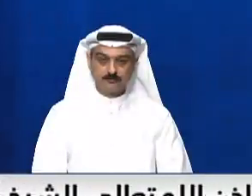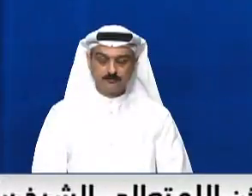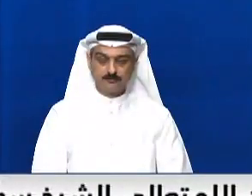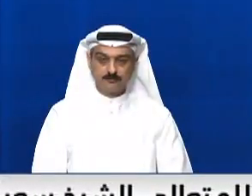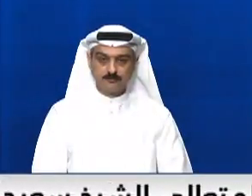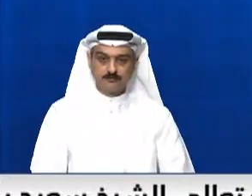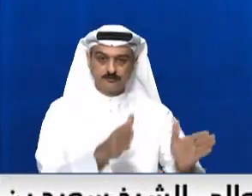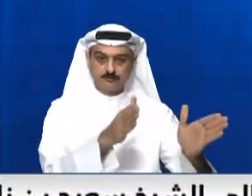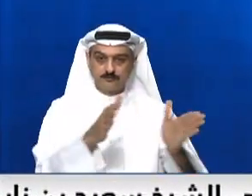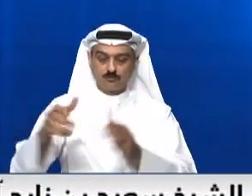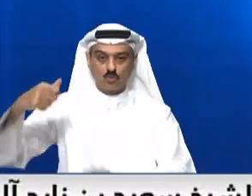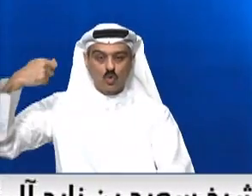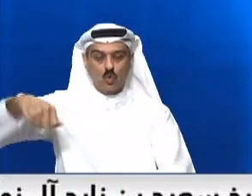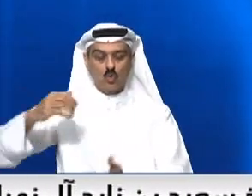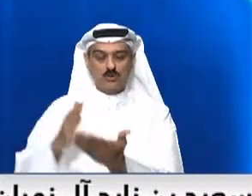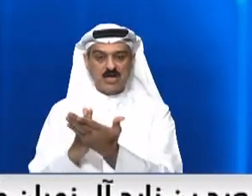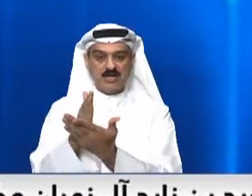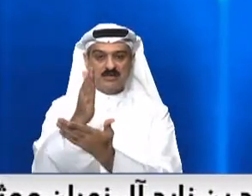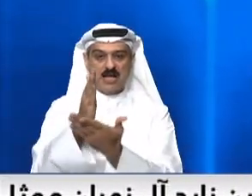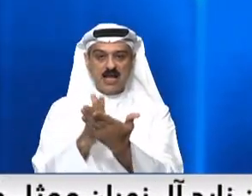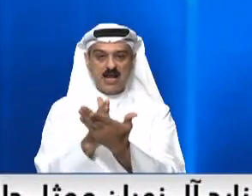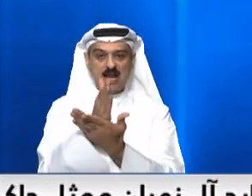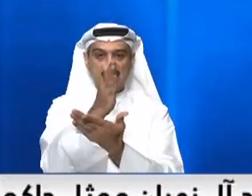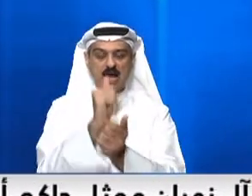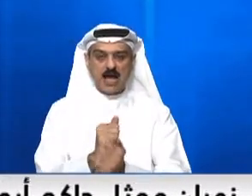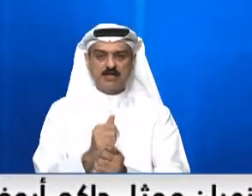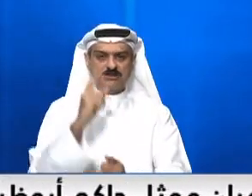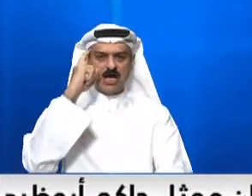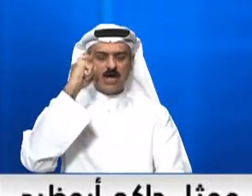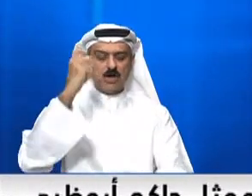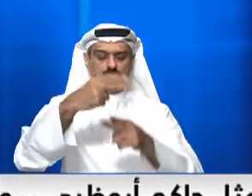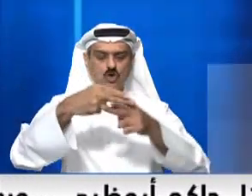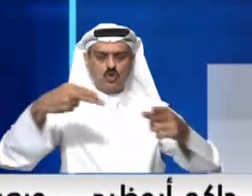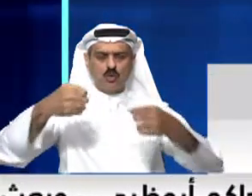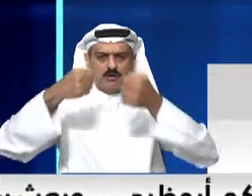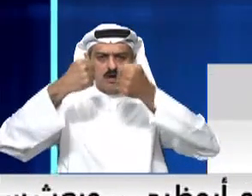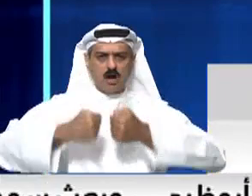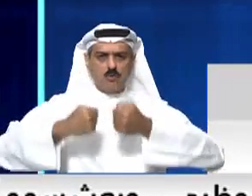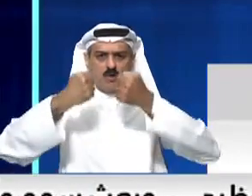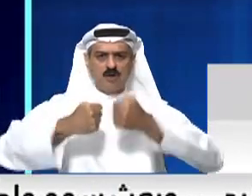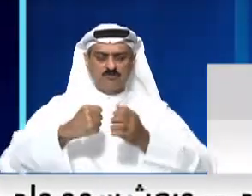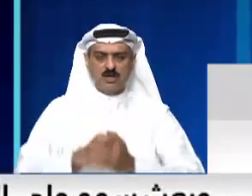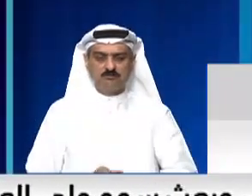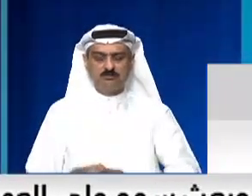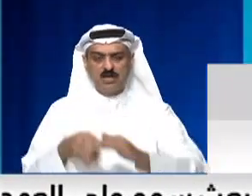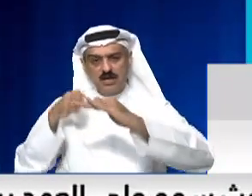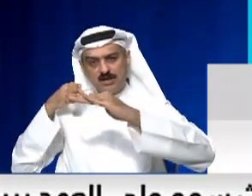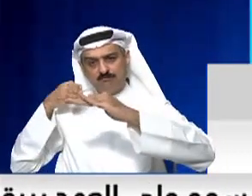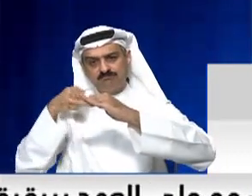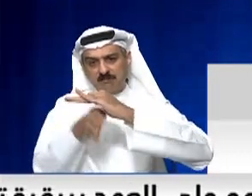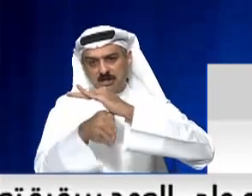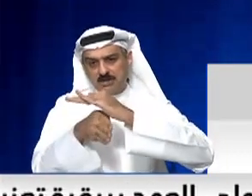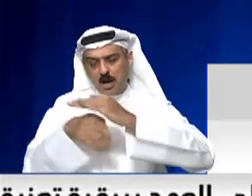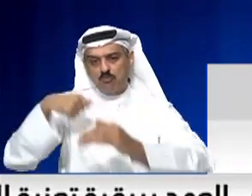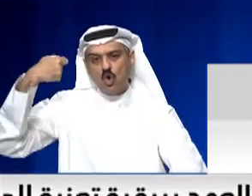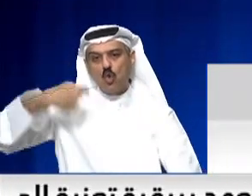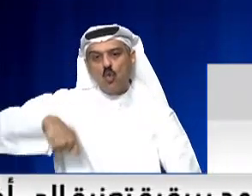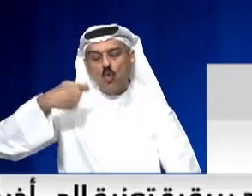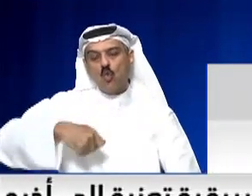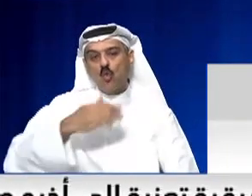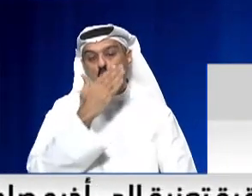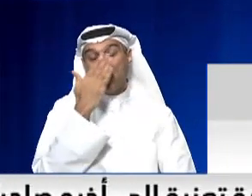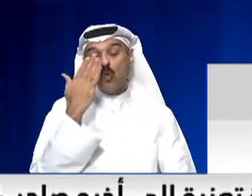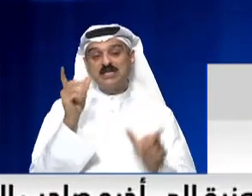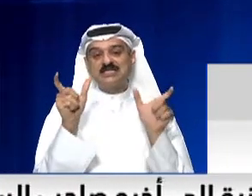عربت وزاره الخارجيه عن ادانه واستنكار دوله الكويت الشديدين الاقتحام وزير الامن القومي للاحتلال